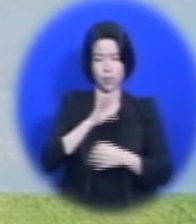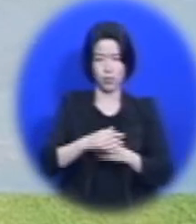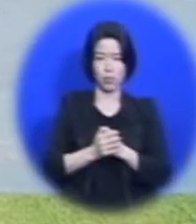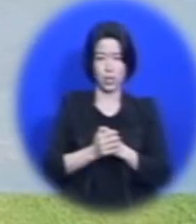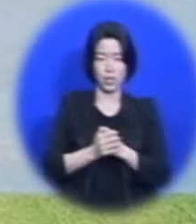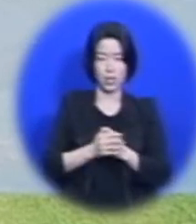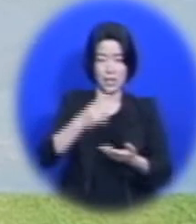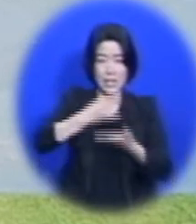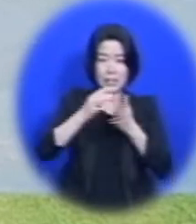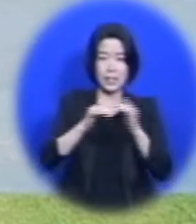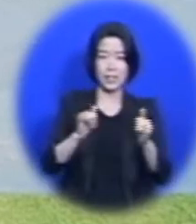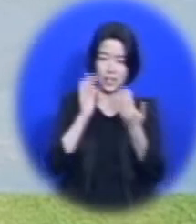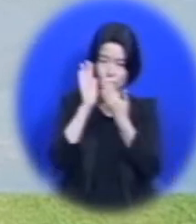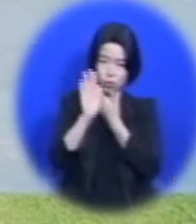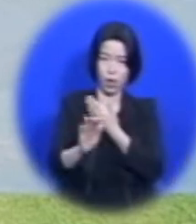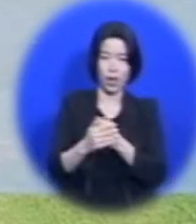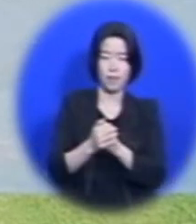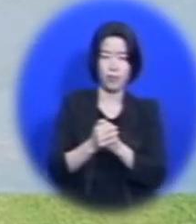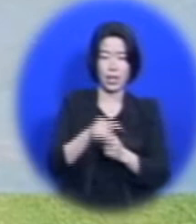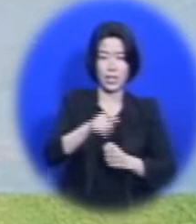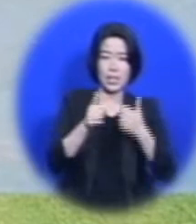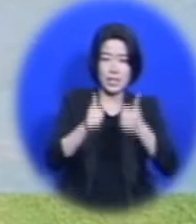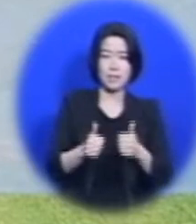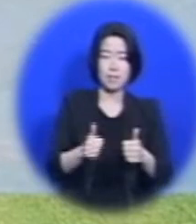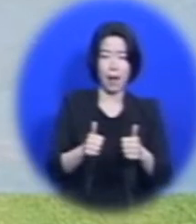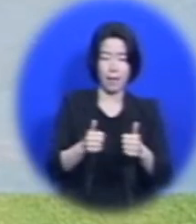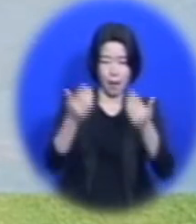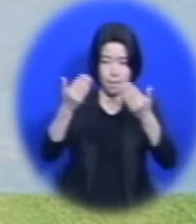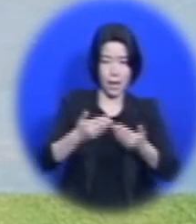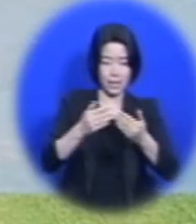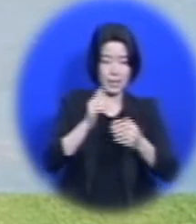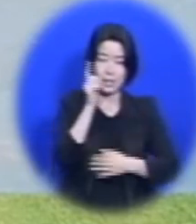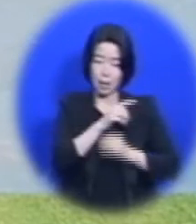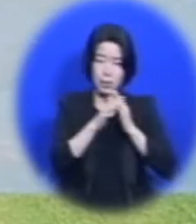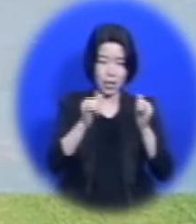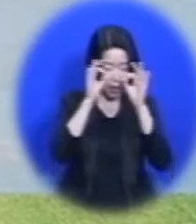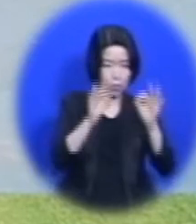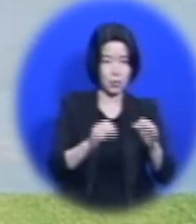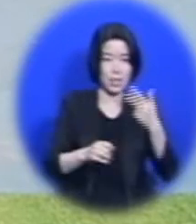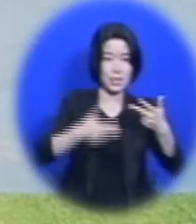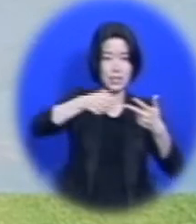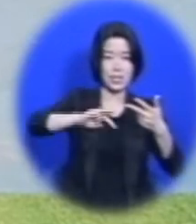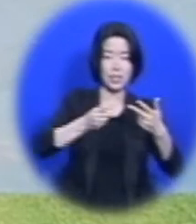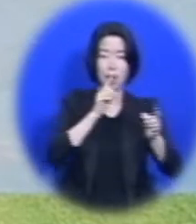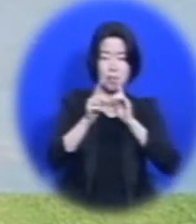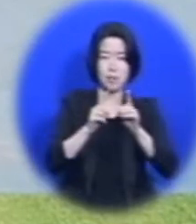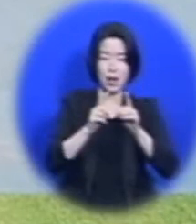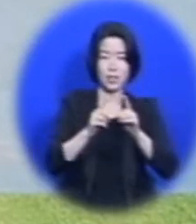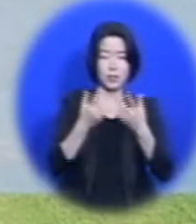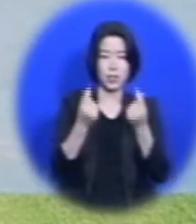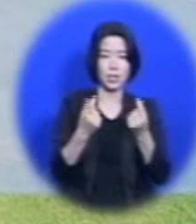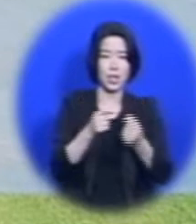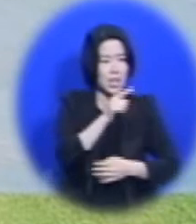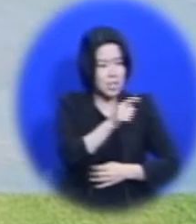의인은 나중에 이 심판받는 악인을 보면서 7절 말씀처럼 말할 뿐이에요.